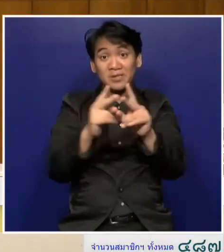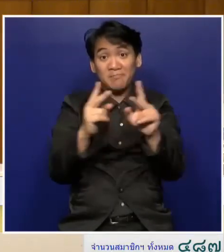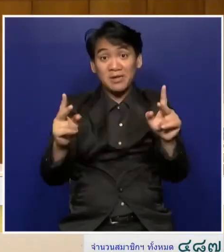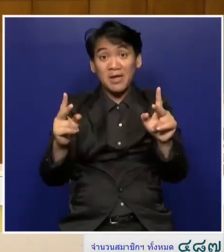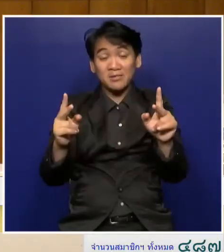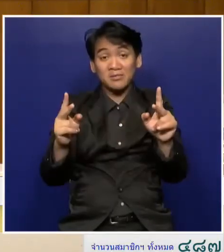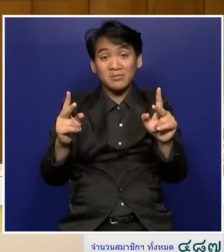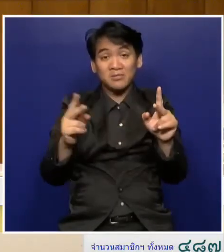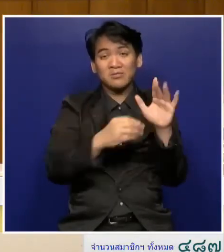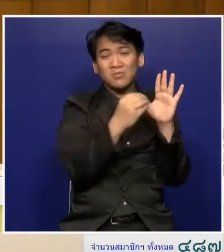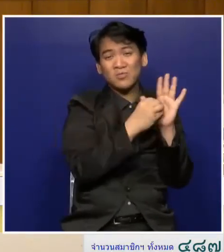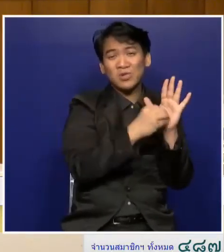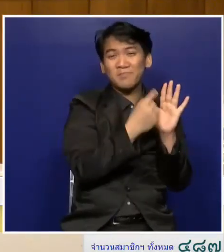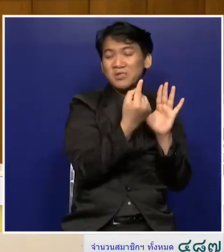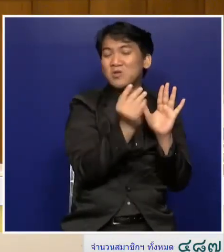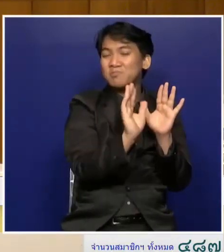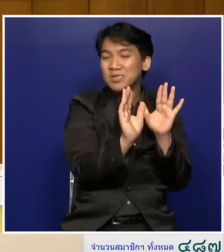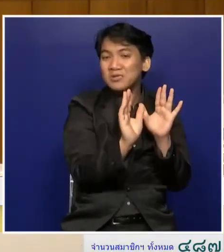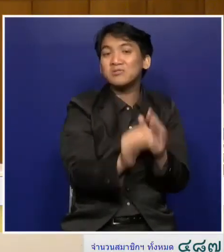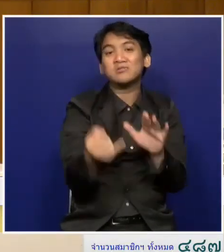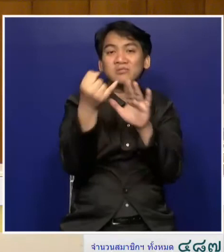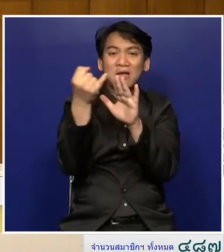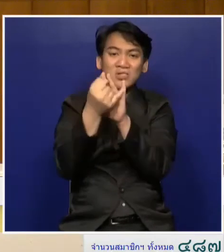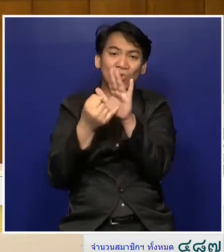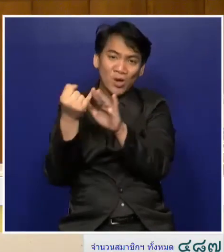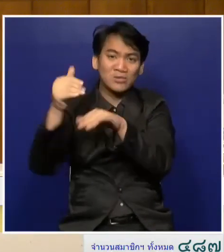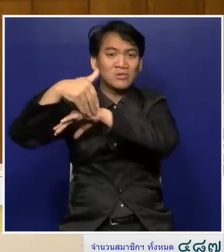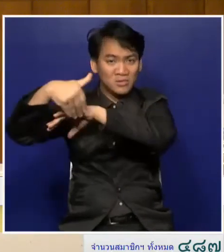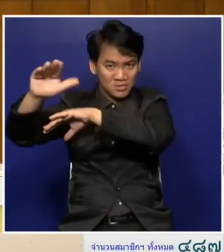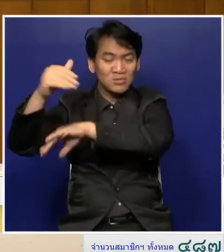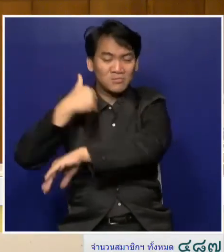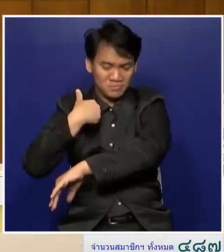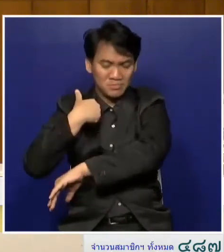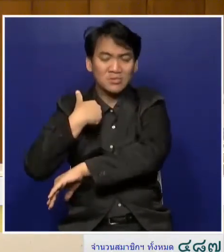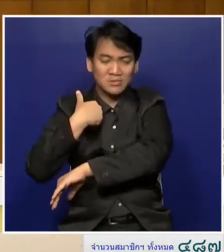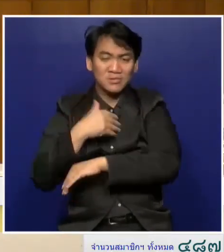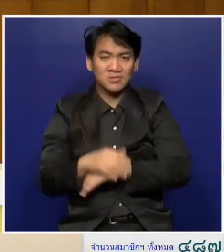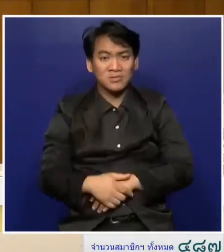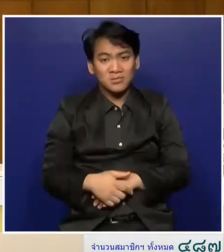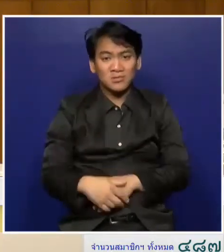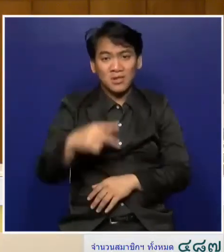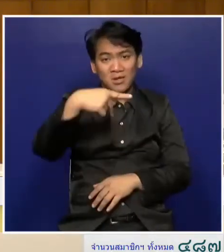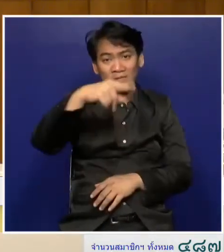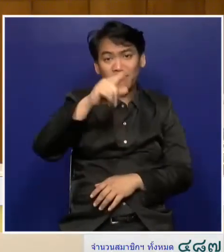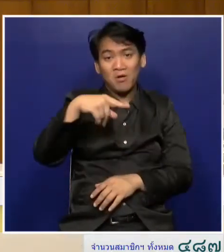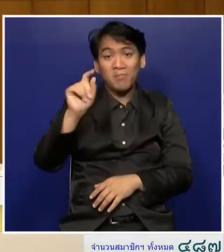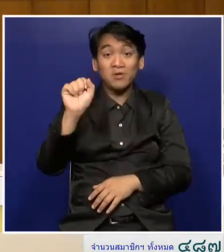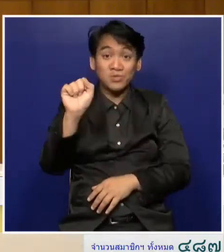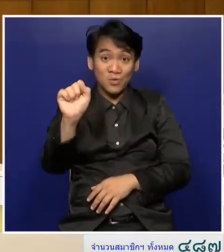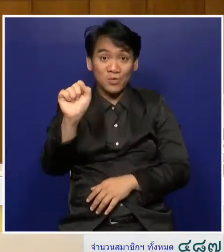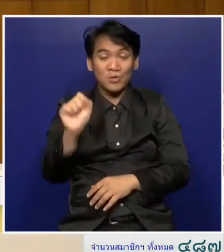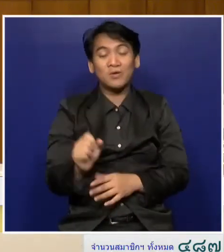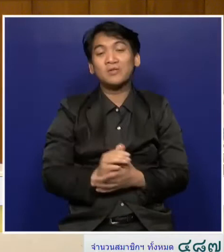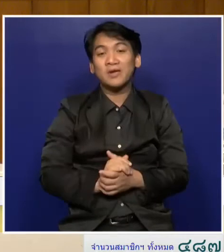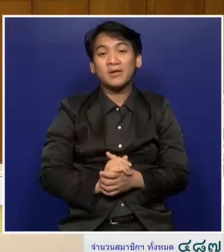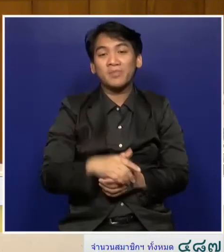ขณะกรมการยาเศษตดอันนี้เรามีการพูดกันเหมอนกันเปอ์ผสอหรอขณะกรรมการยาเศษตดเปอรผ